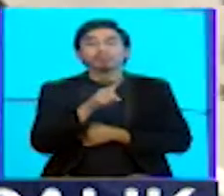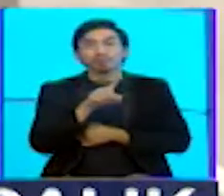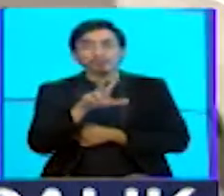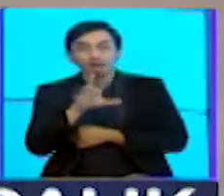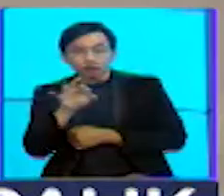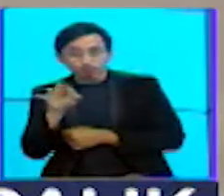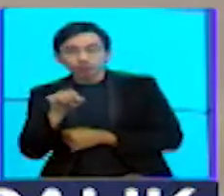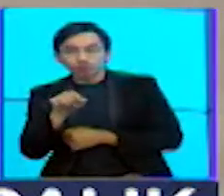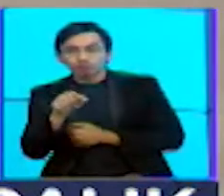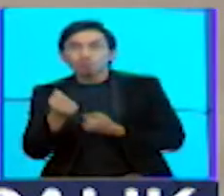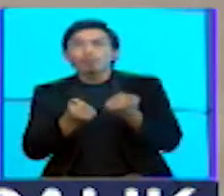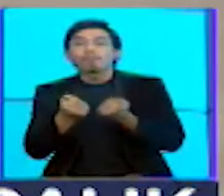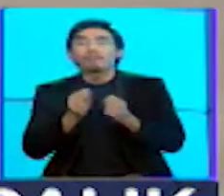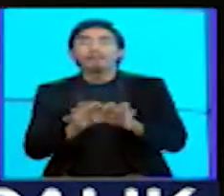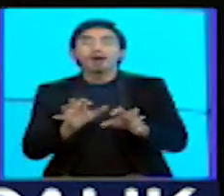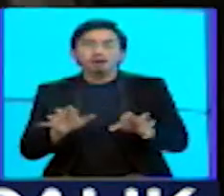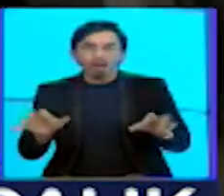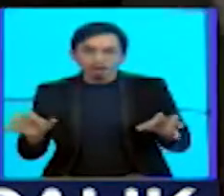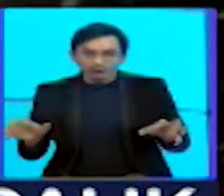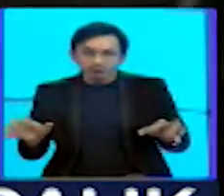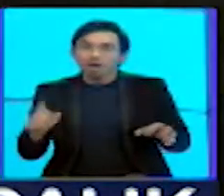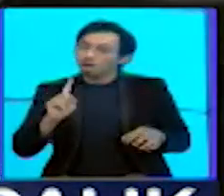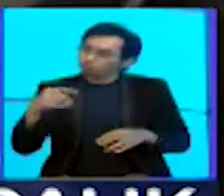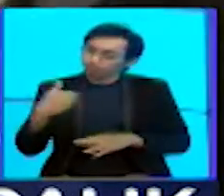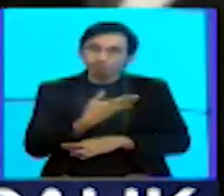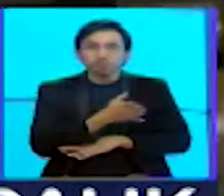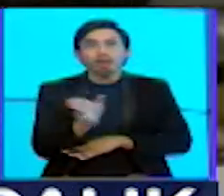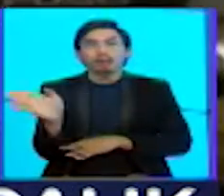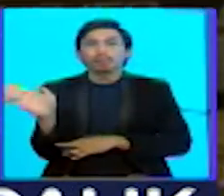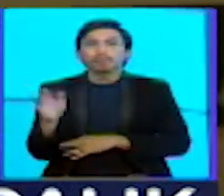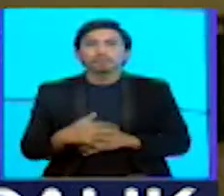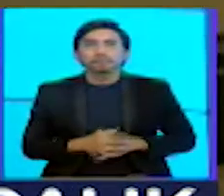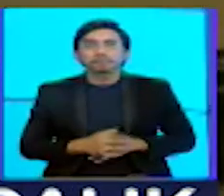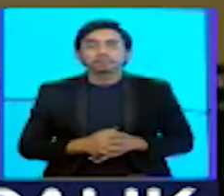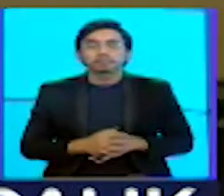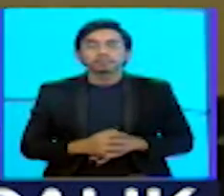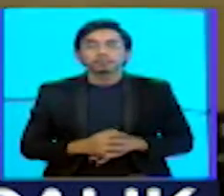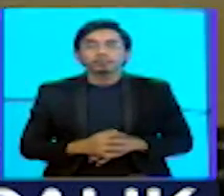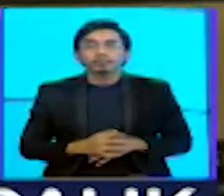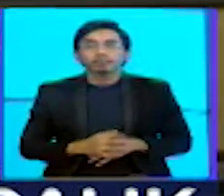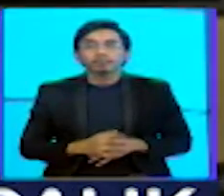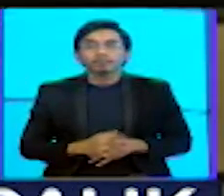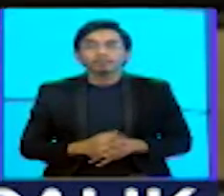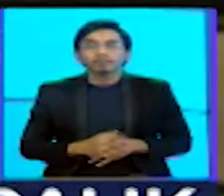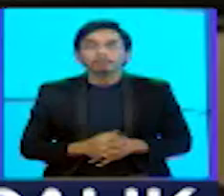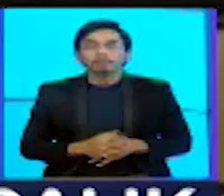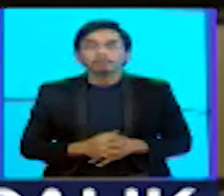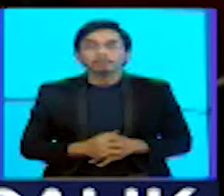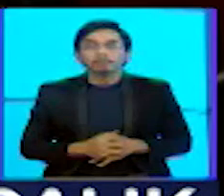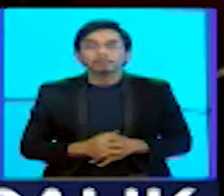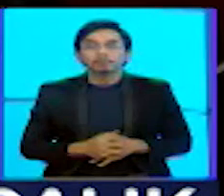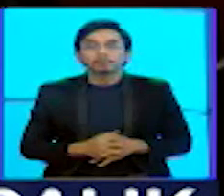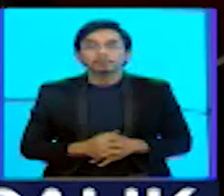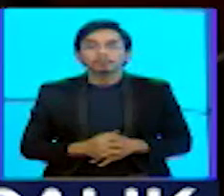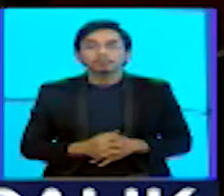logistik atau barang yang diputar balikan. Di dalam mobil atau kendaraan tersebut tidak adanya muatan barang atau logistik